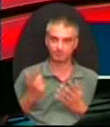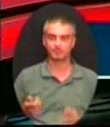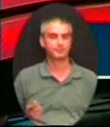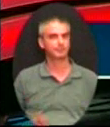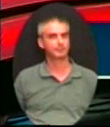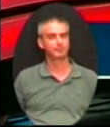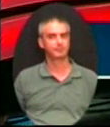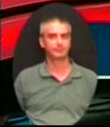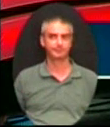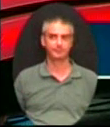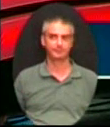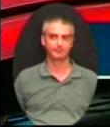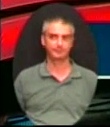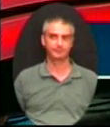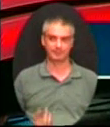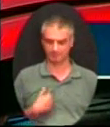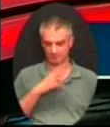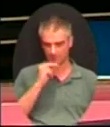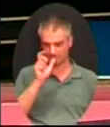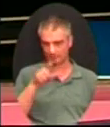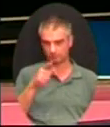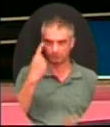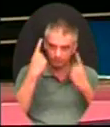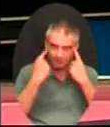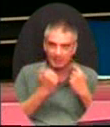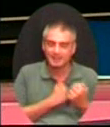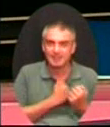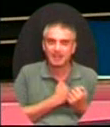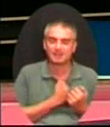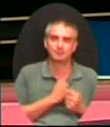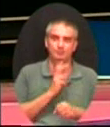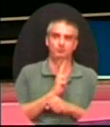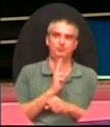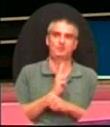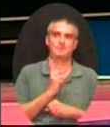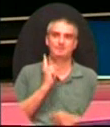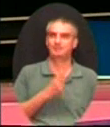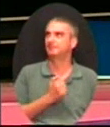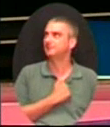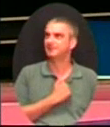המקורות. אבל אנחנו מדברים בחבר'ה חרדים, חבר'ה שומרי מצוות,